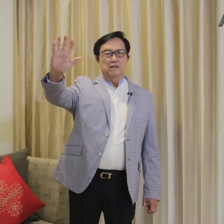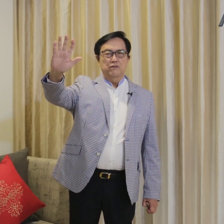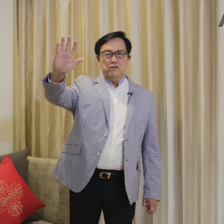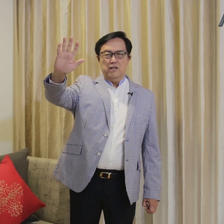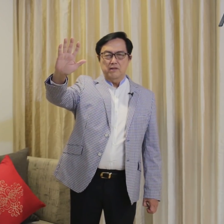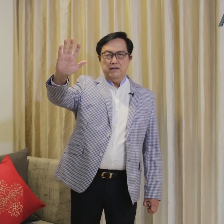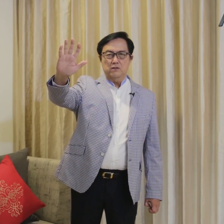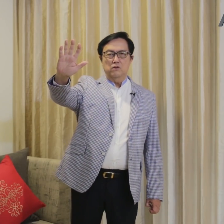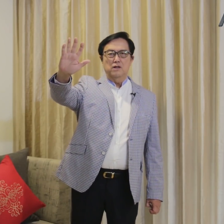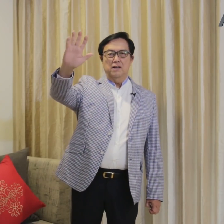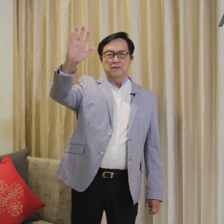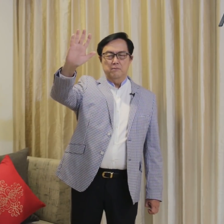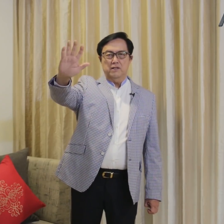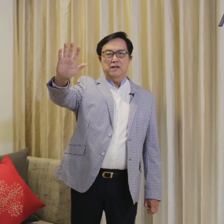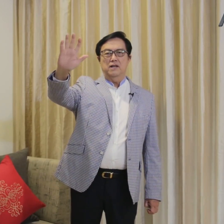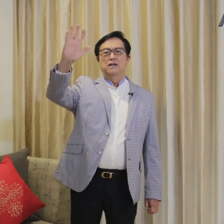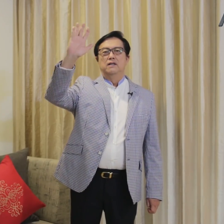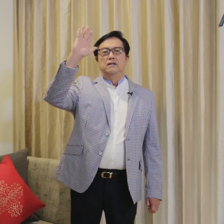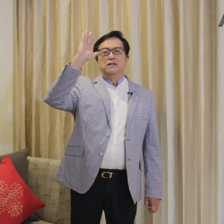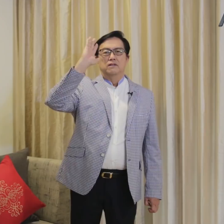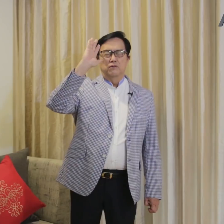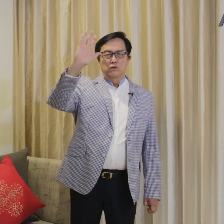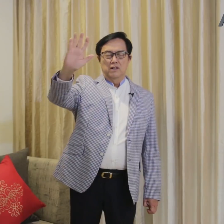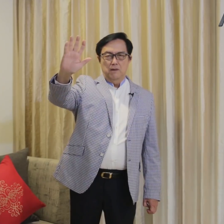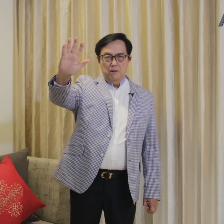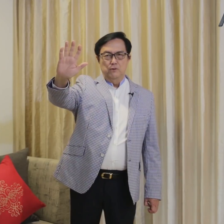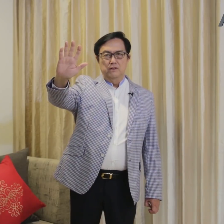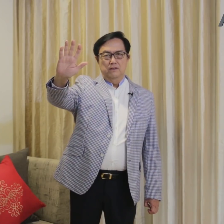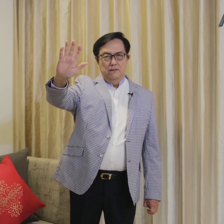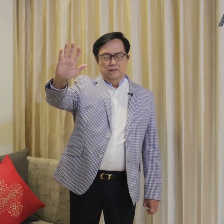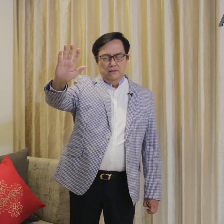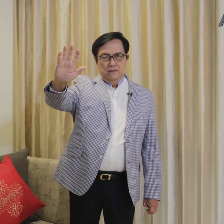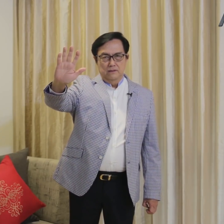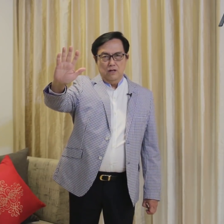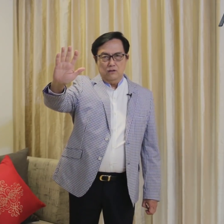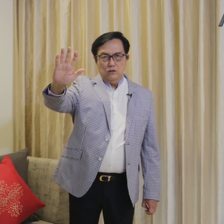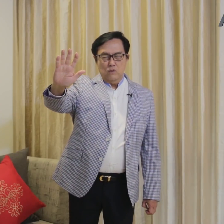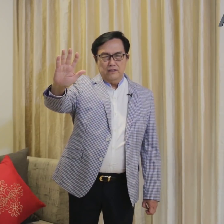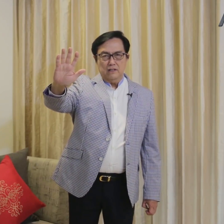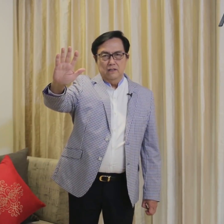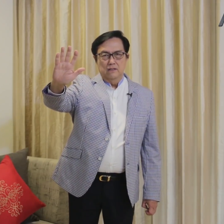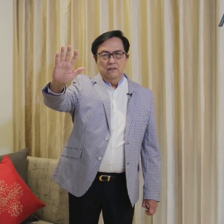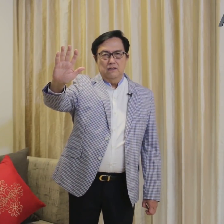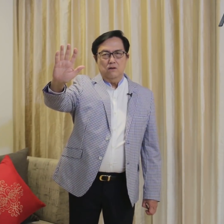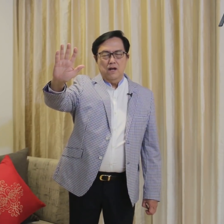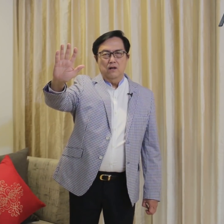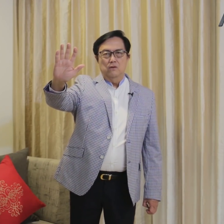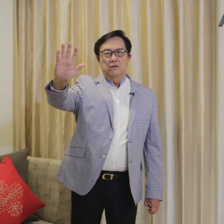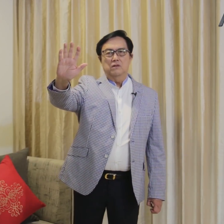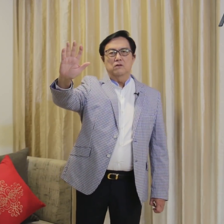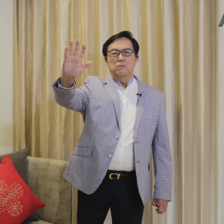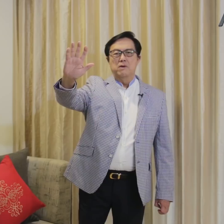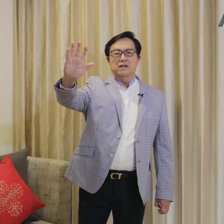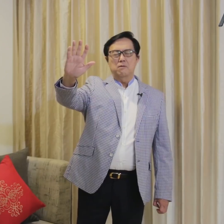luputkan dari virus sakit penyakit corona, demam berdarah, flu dan apapun roh takut khawatir, roh